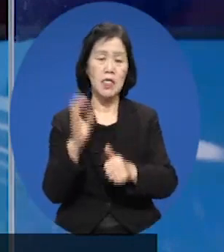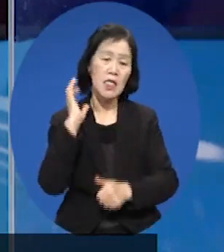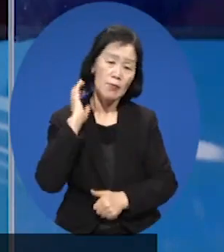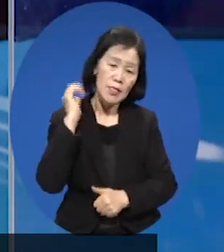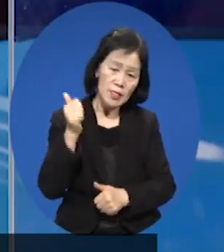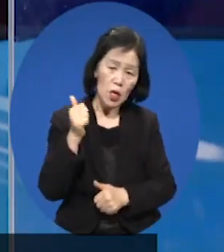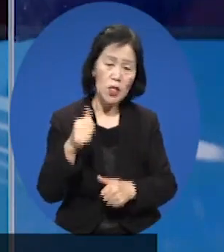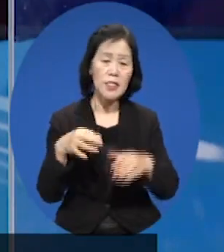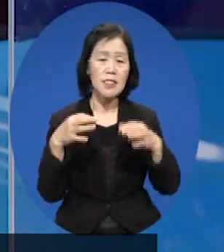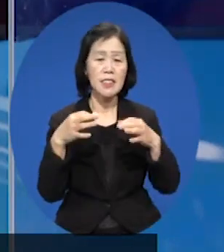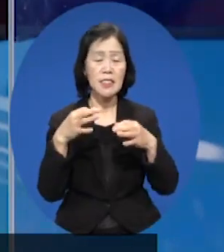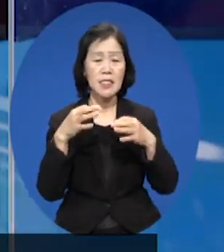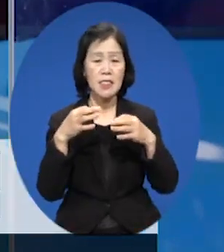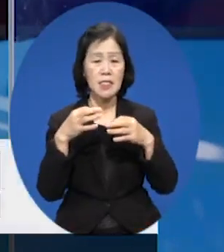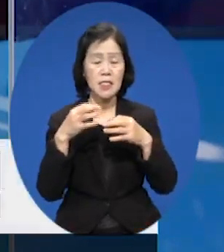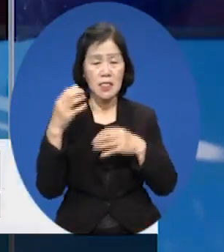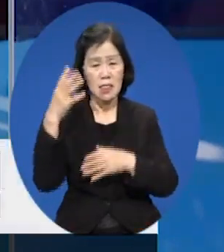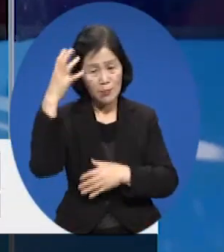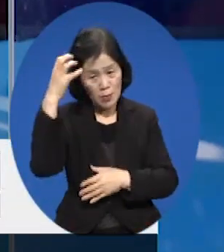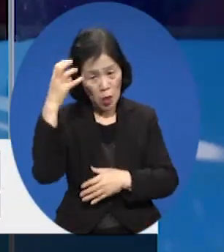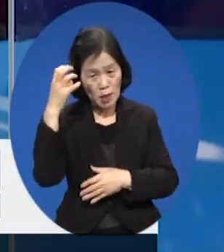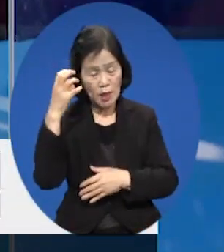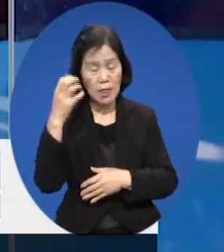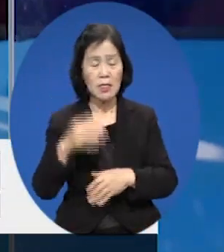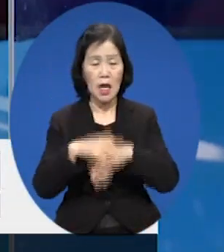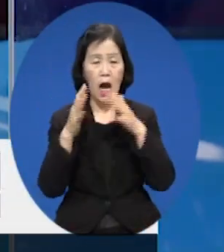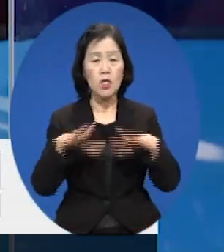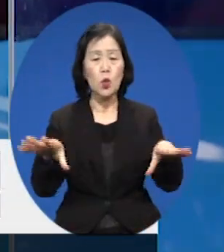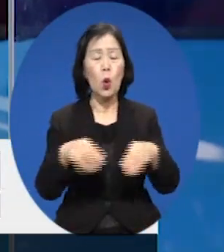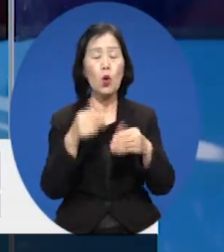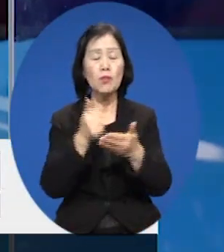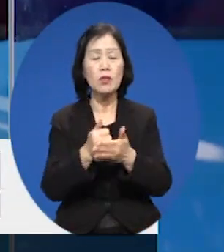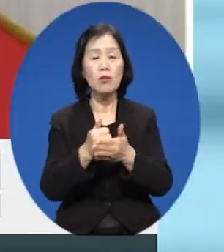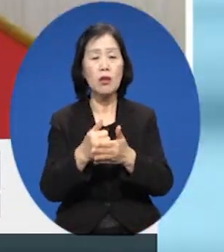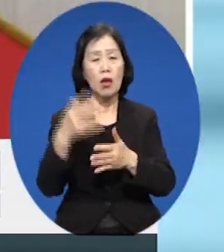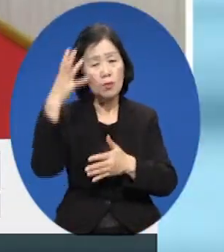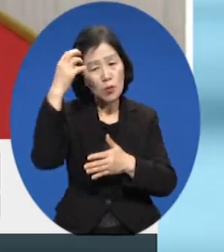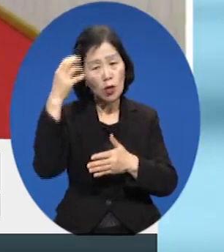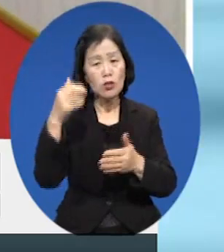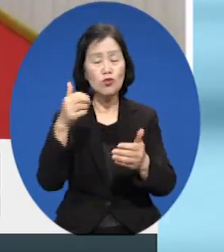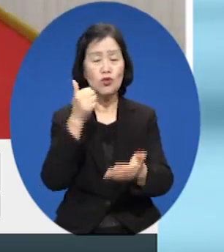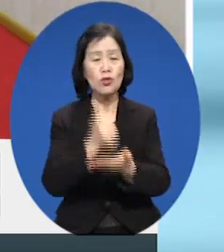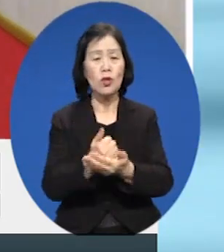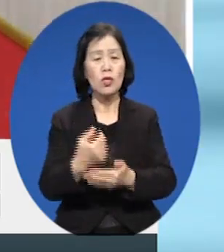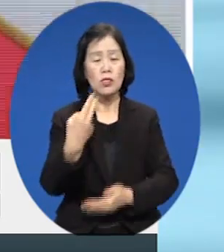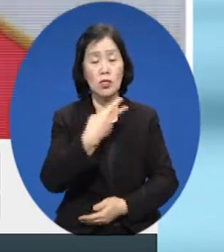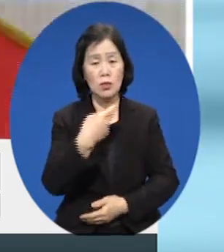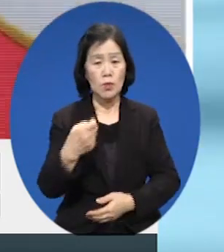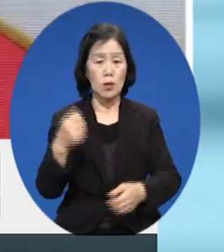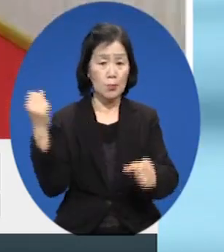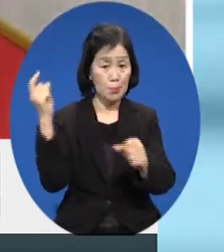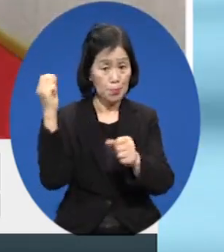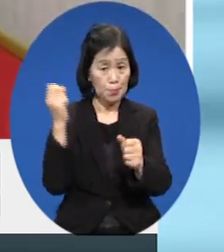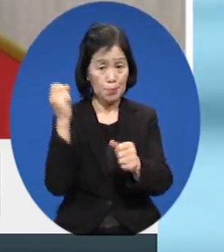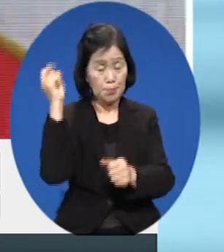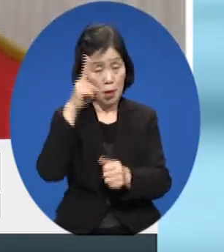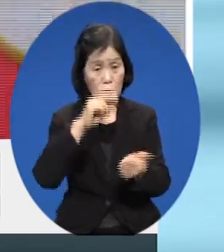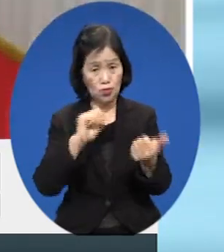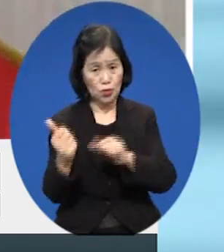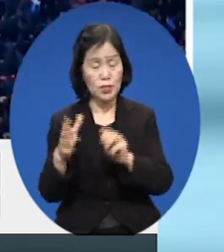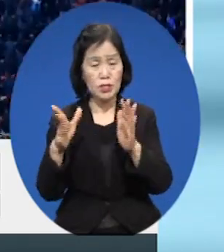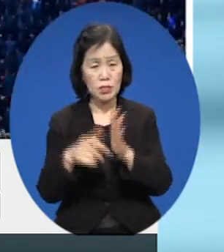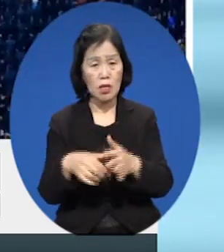충 비수로 불러 오지 않았습니까 근데 이제 김정일 위원장 이어 2011년 12월에 갑자기 사망 하니까 그 다음에